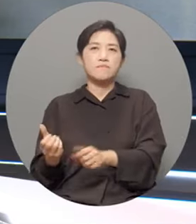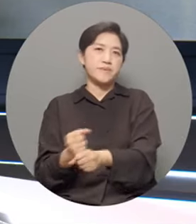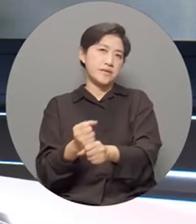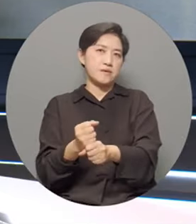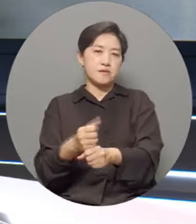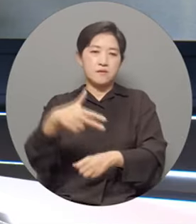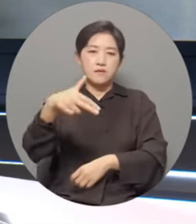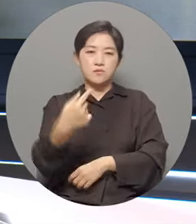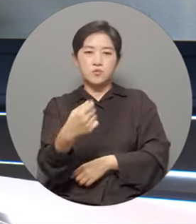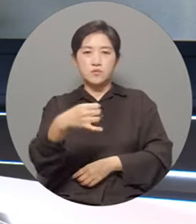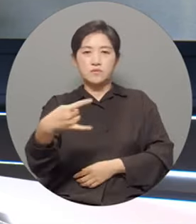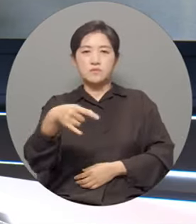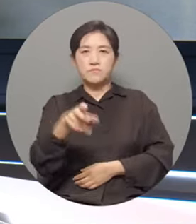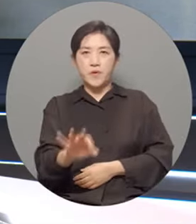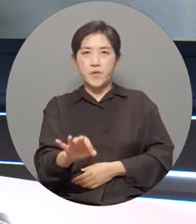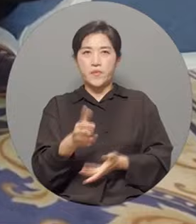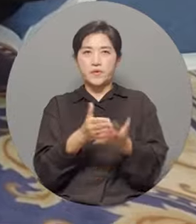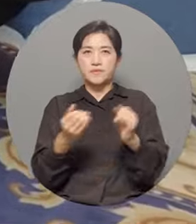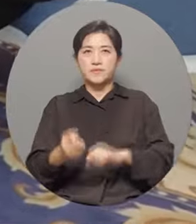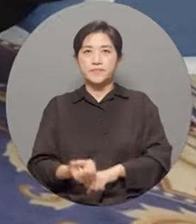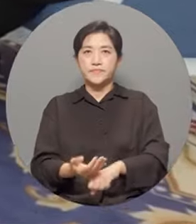조희명 기자가 보도합니다.